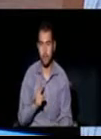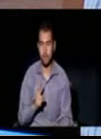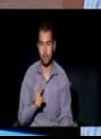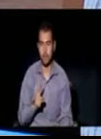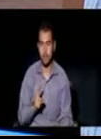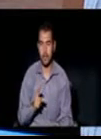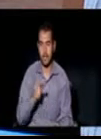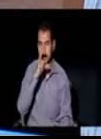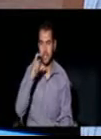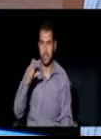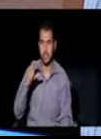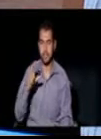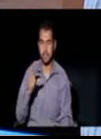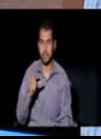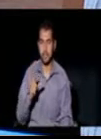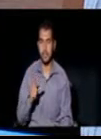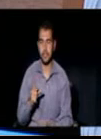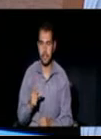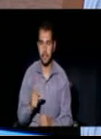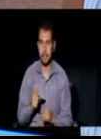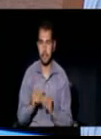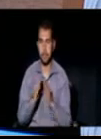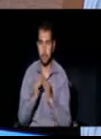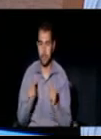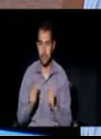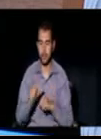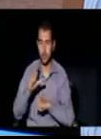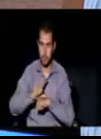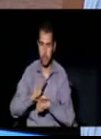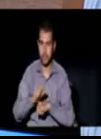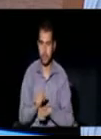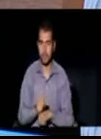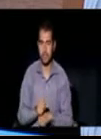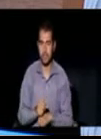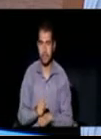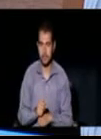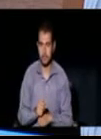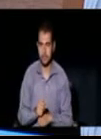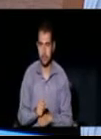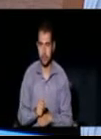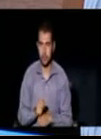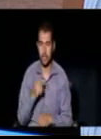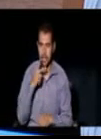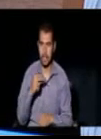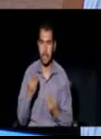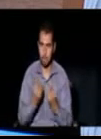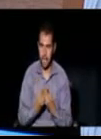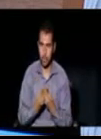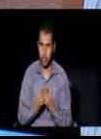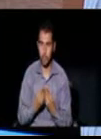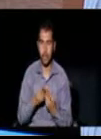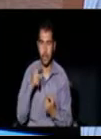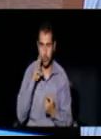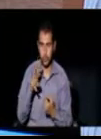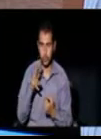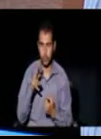على مستوى رئاسه الجمهوريه وعلى مستوى الحكومه وحد لازم يتفاعل معاكم. اعتقد ان ده اقل حق من حقوقكم.